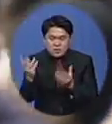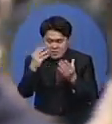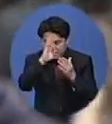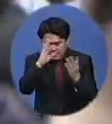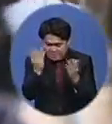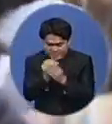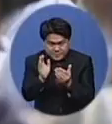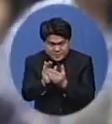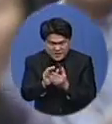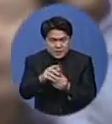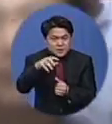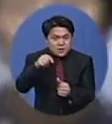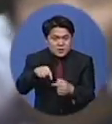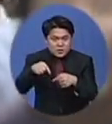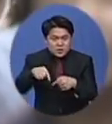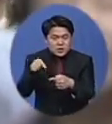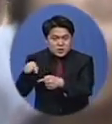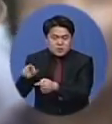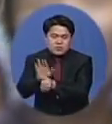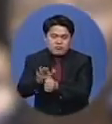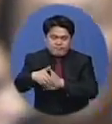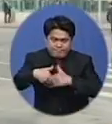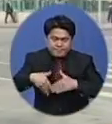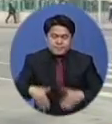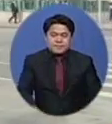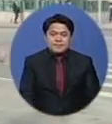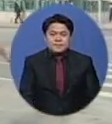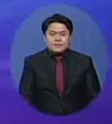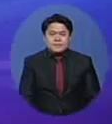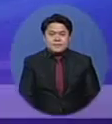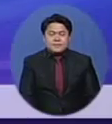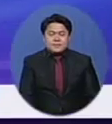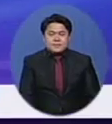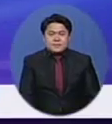완치자에게도 확대 적용할 방침이라고 말했습니다.